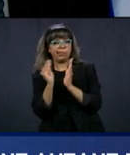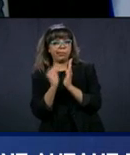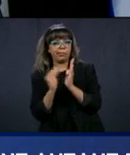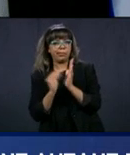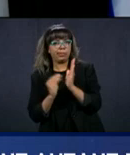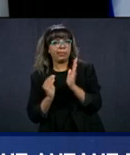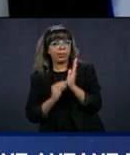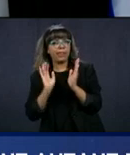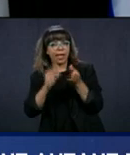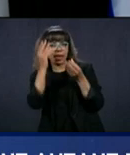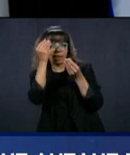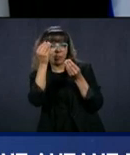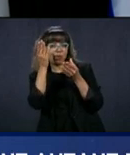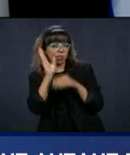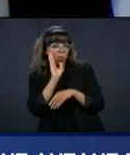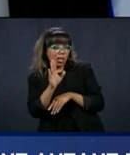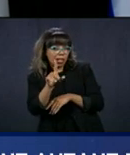données.